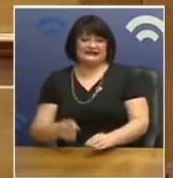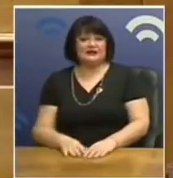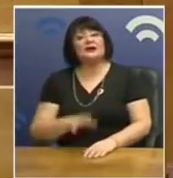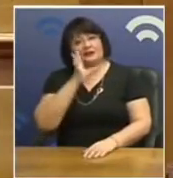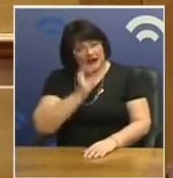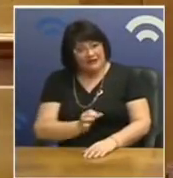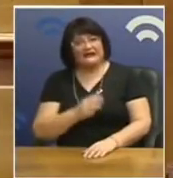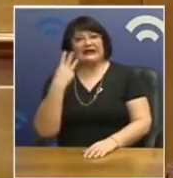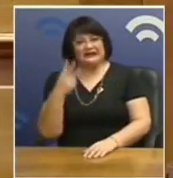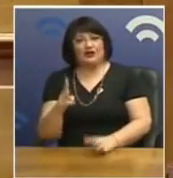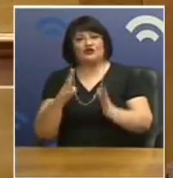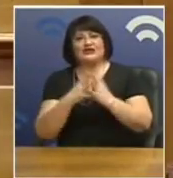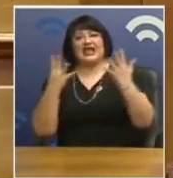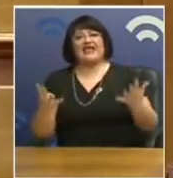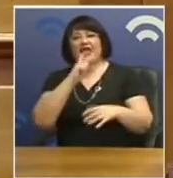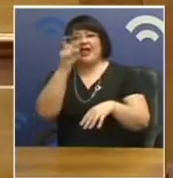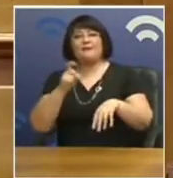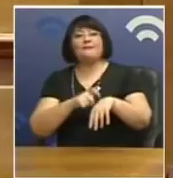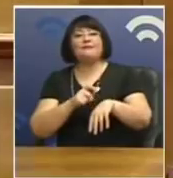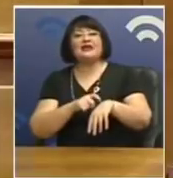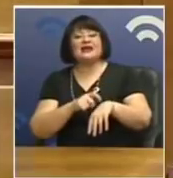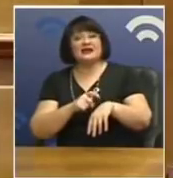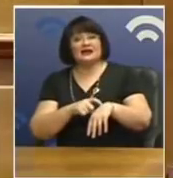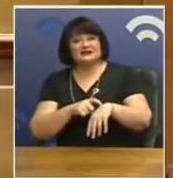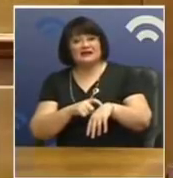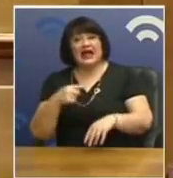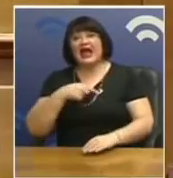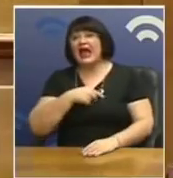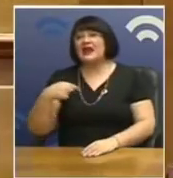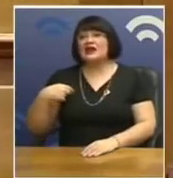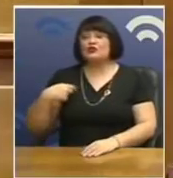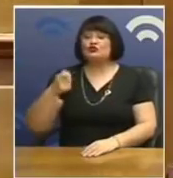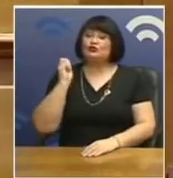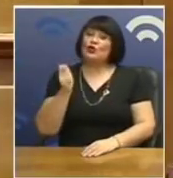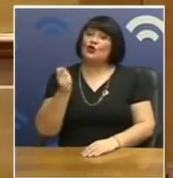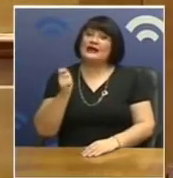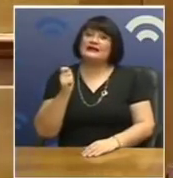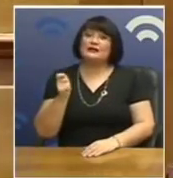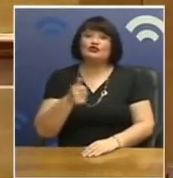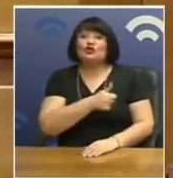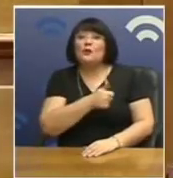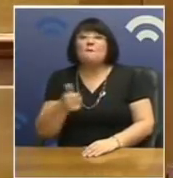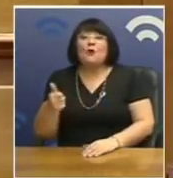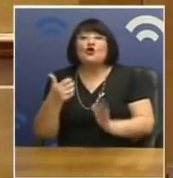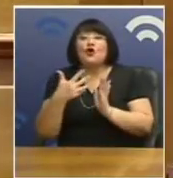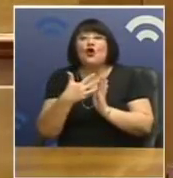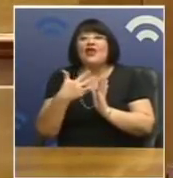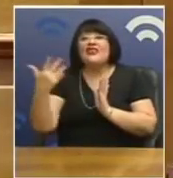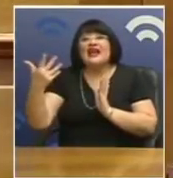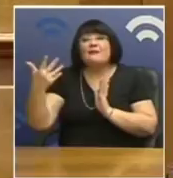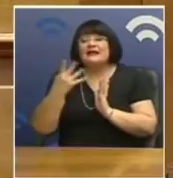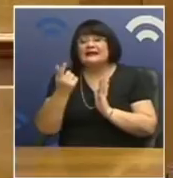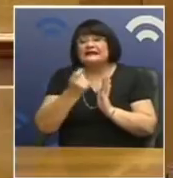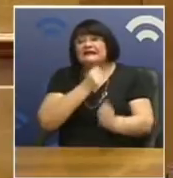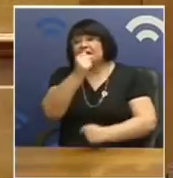319 ερωτήσεις. Αλλά ερωτήσεις από αρχηγούς κομμάτων υποβλήθηκαν μόνο 15 4,5 χρόνια που ήμουν